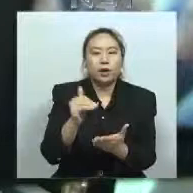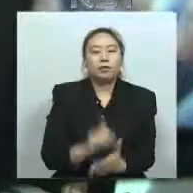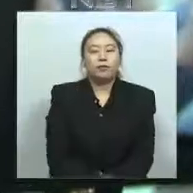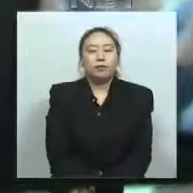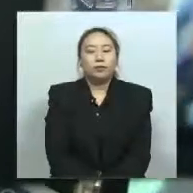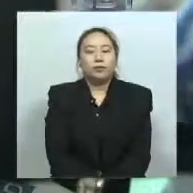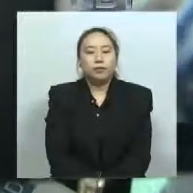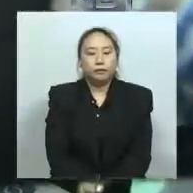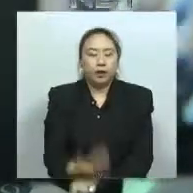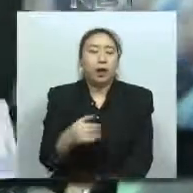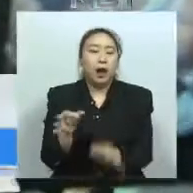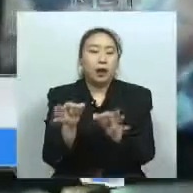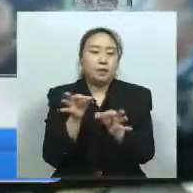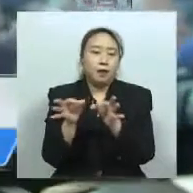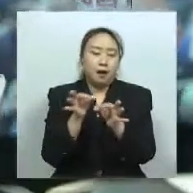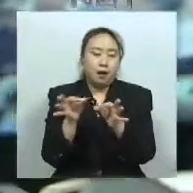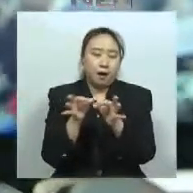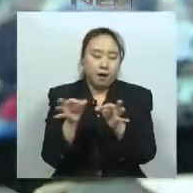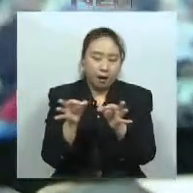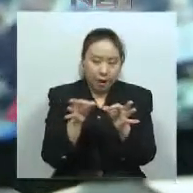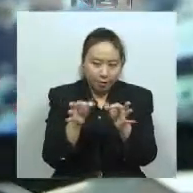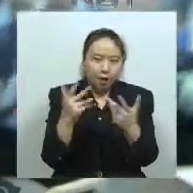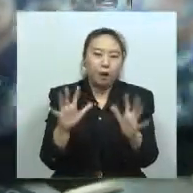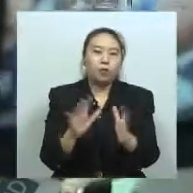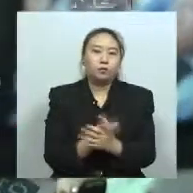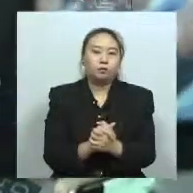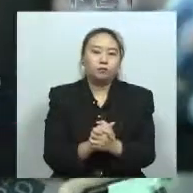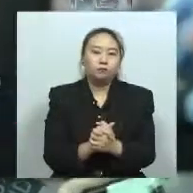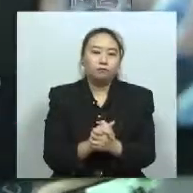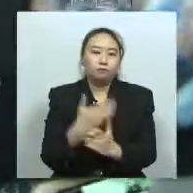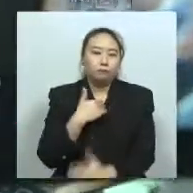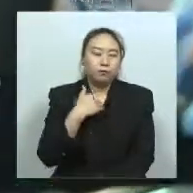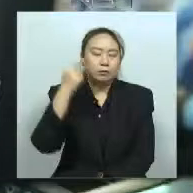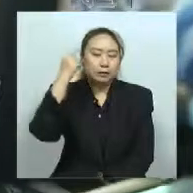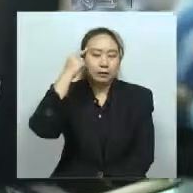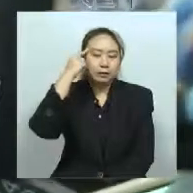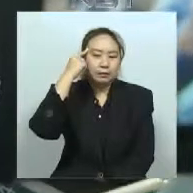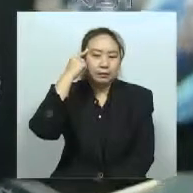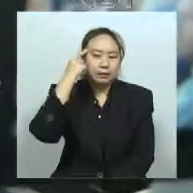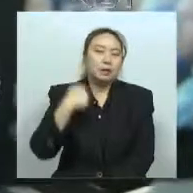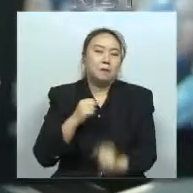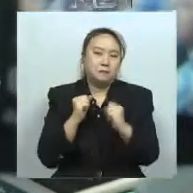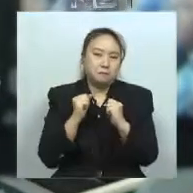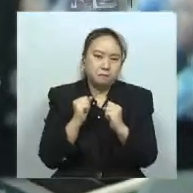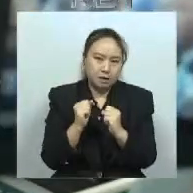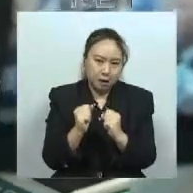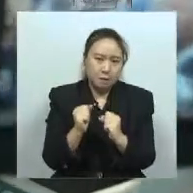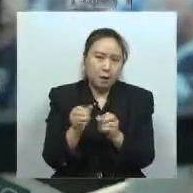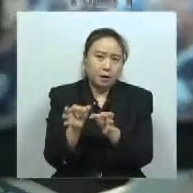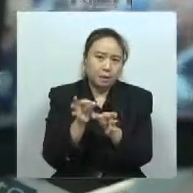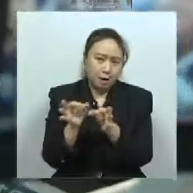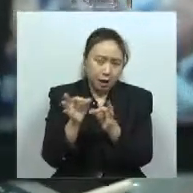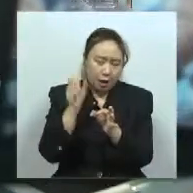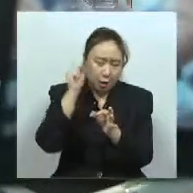อธิบายทำความเข้าใจกับผู้ที่เกี่ยวข้องแล้วนะครับผมคิดว่าก็ได้พยายามทำความเข้าใจอย่างดีแต่ว่